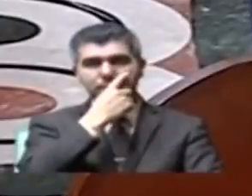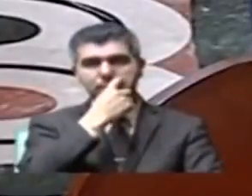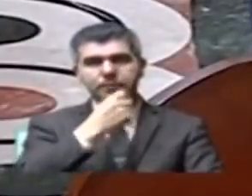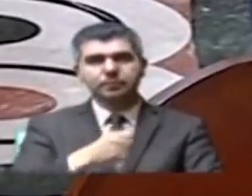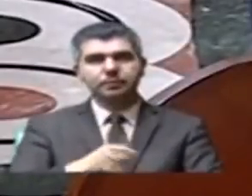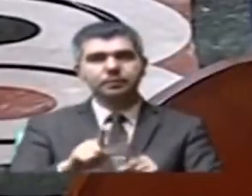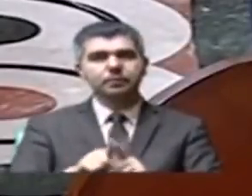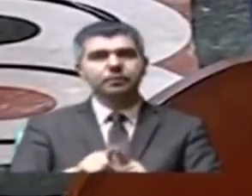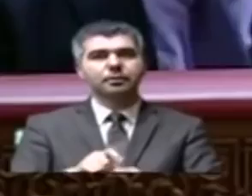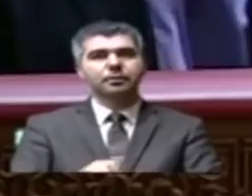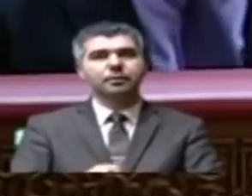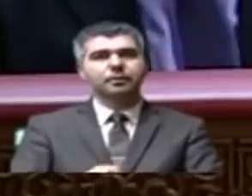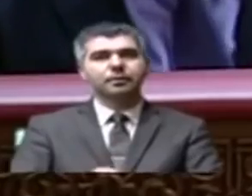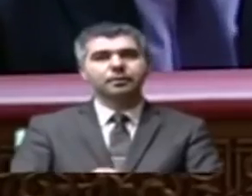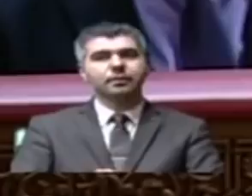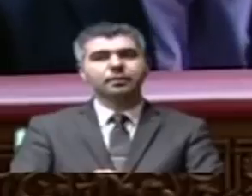انت الله يخليكم